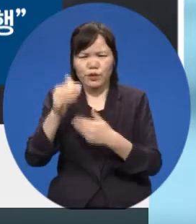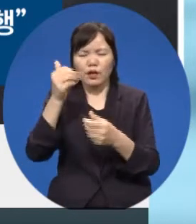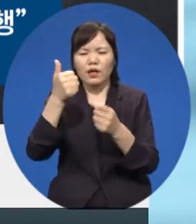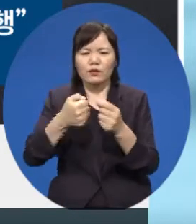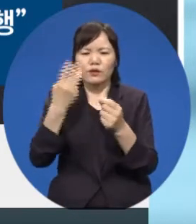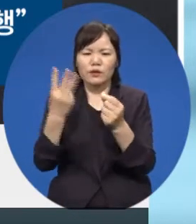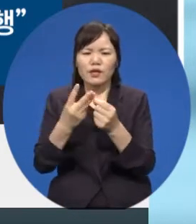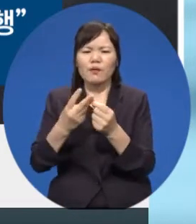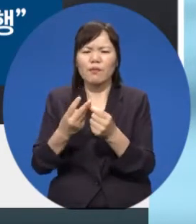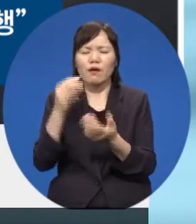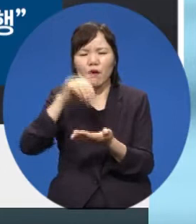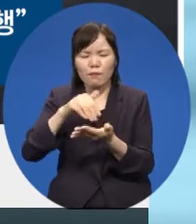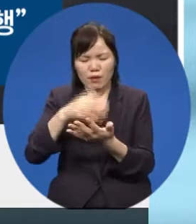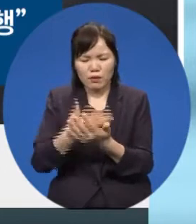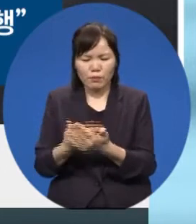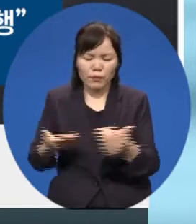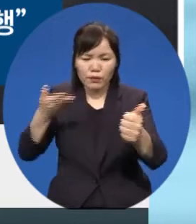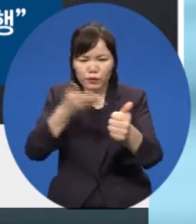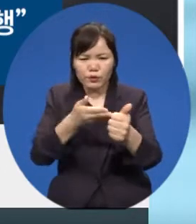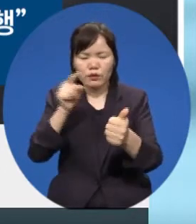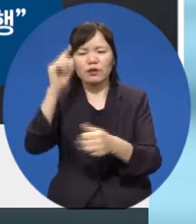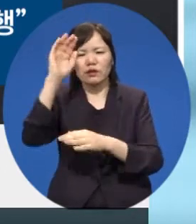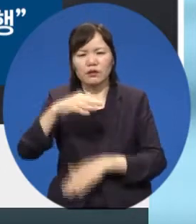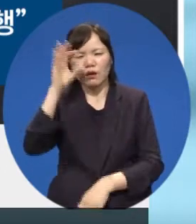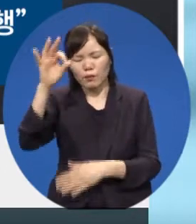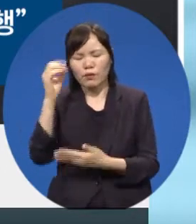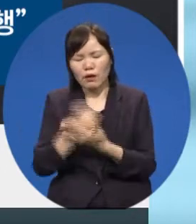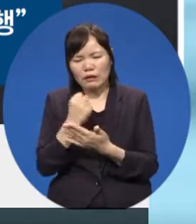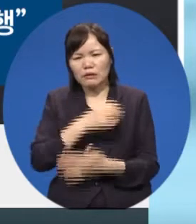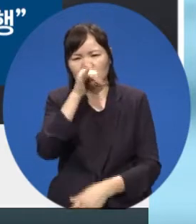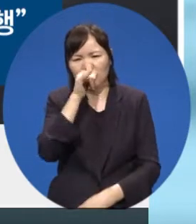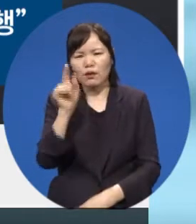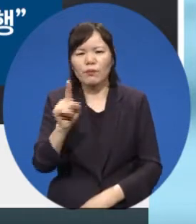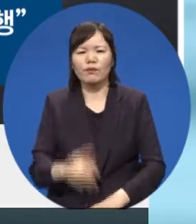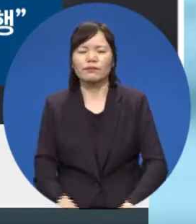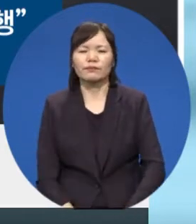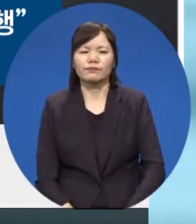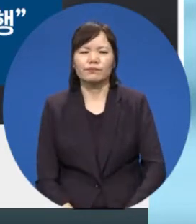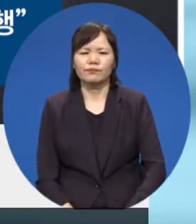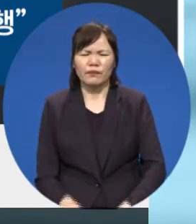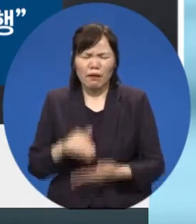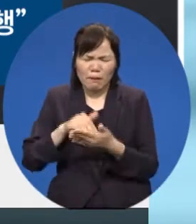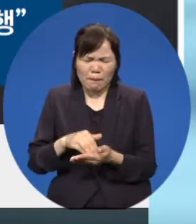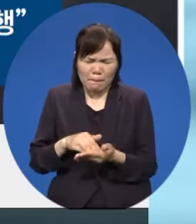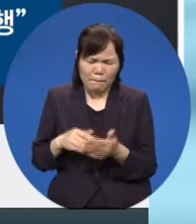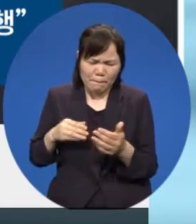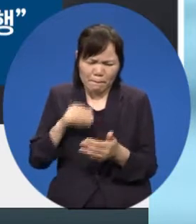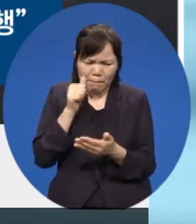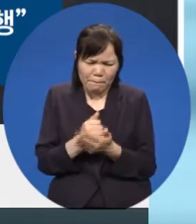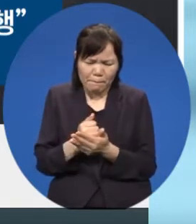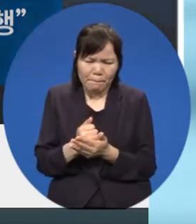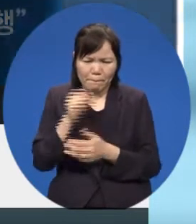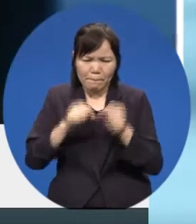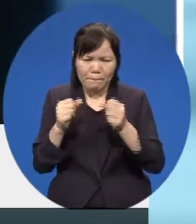제출해 써요 그런데 저는 이 기사를 보고 굉장히 아쉬운 부분이 있습니다 어떤 거냐면 요 사실을 잔혹한 범죄를 저지르고 이런 끔찍한